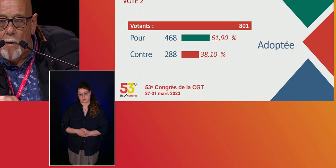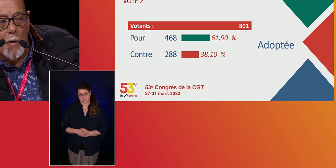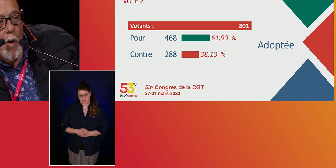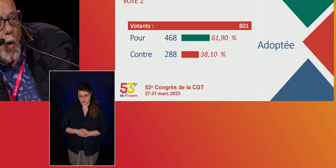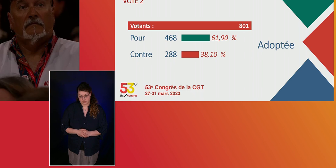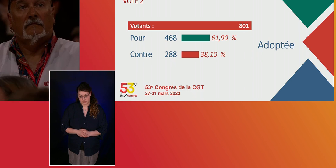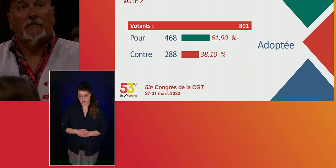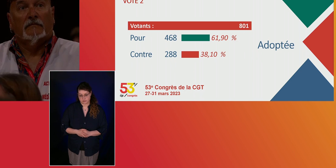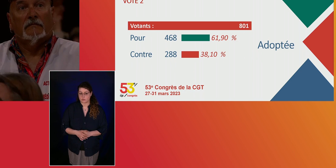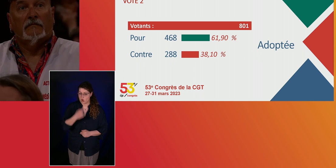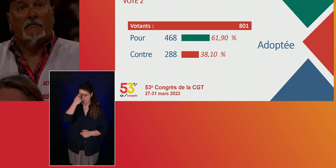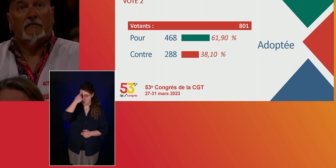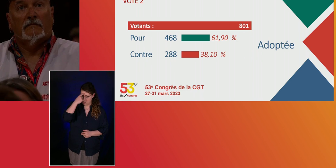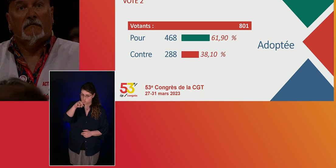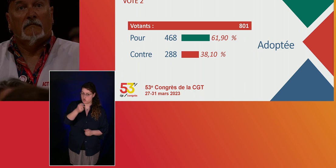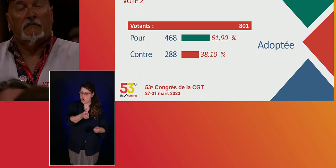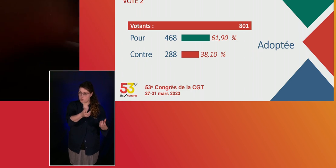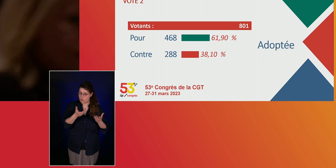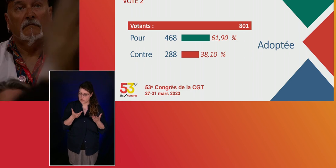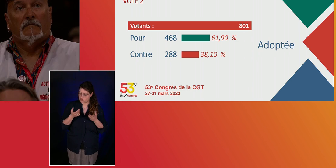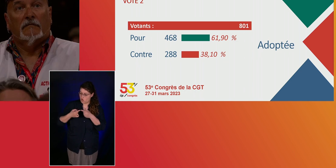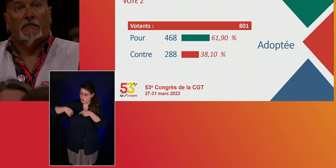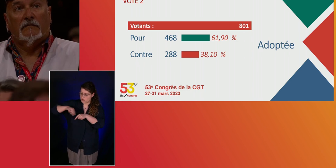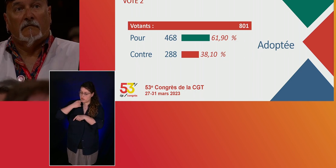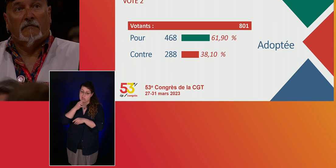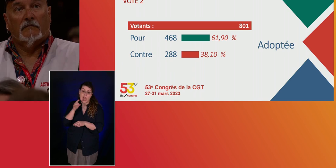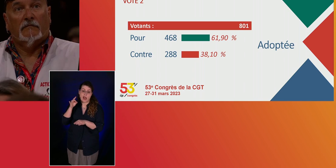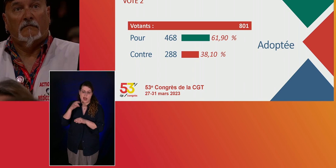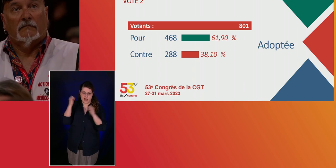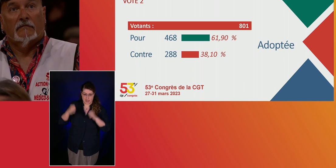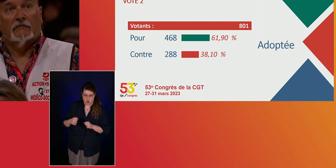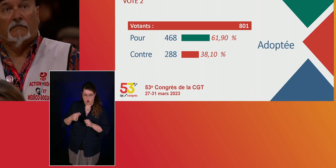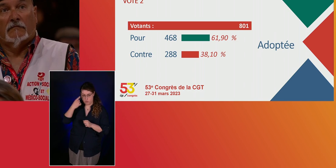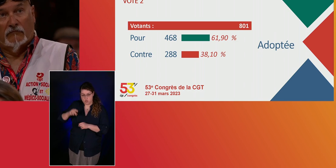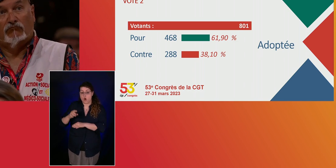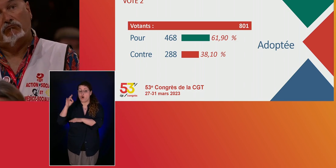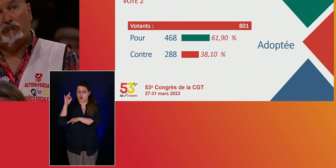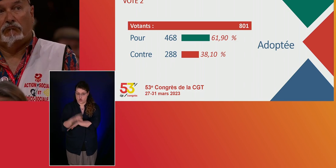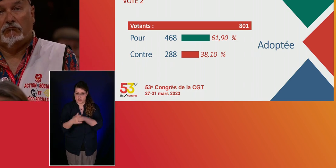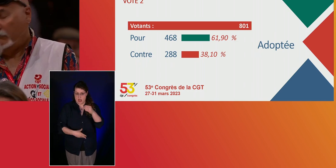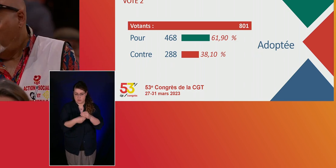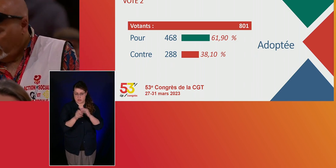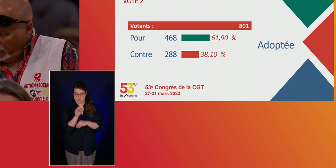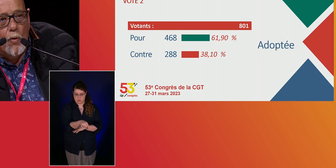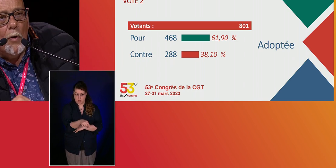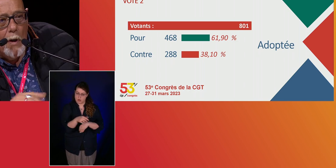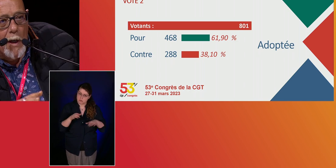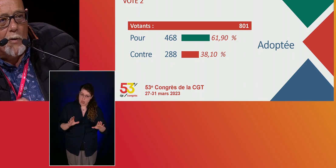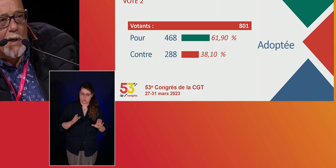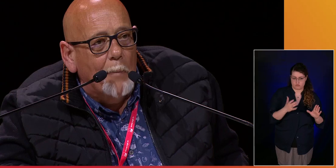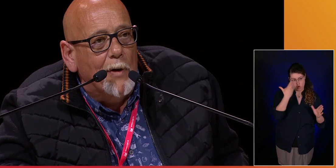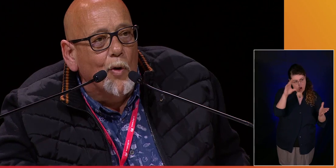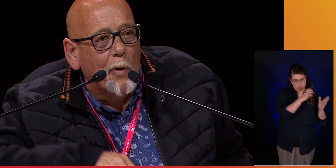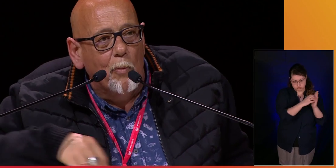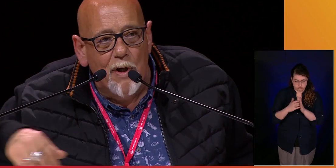donc pour la proposition de la Commission qui est le rejet de lutte des classes à cet endroit-là bien qu'il est bien rappelé partout et que